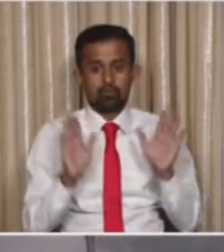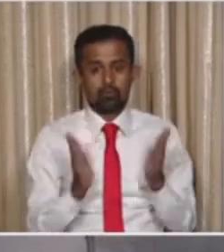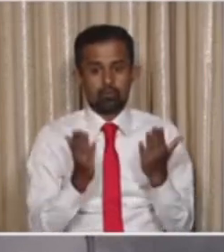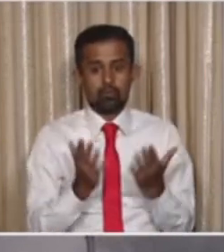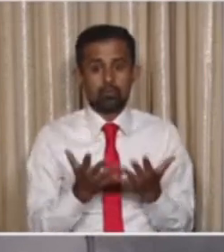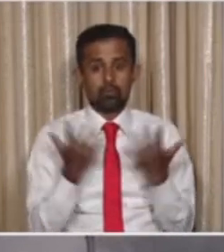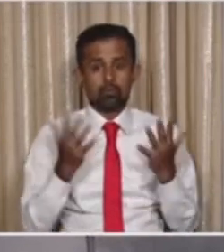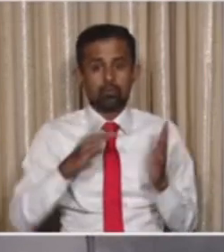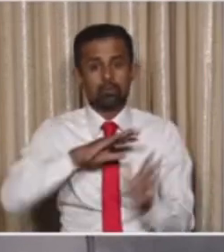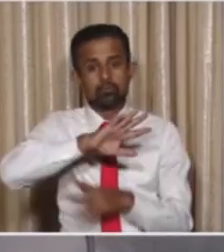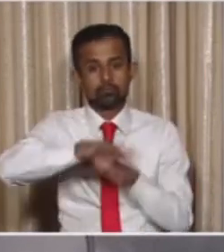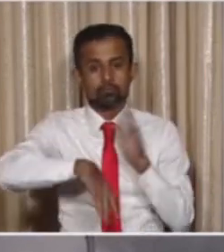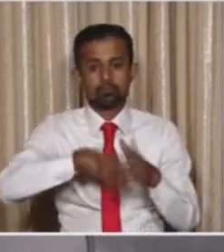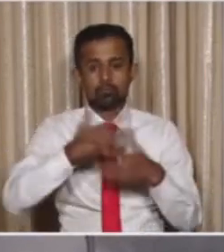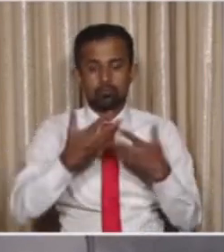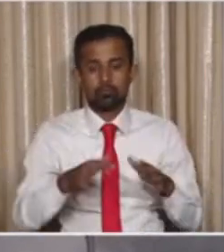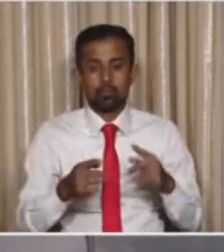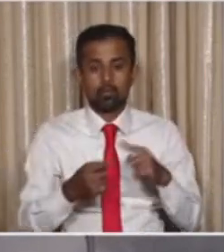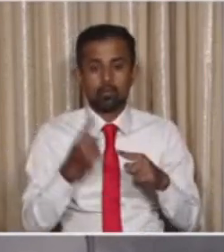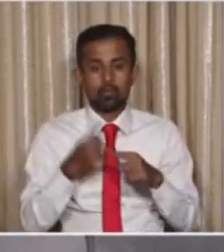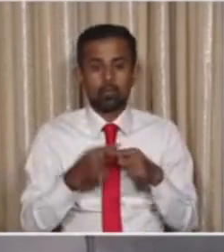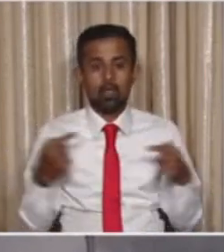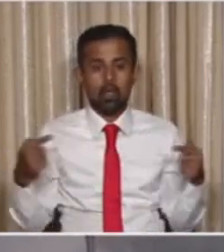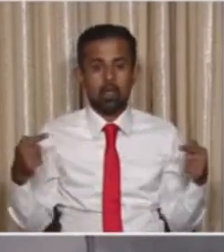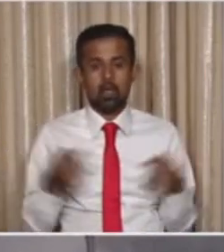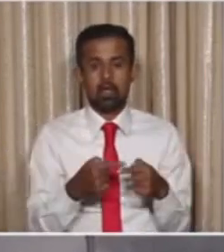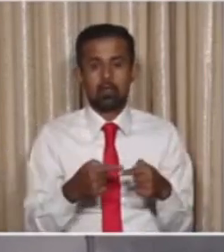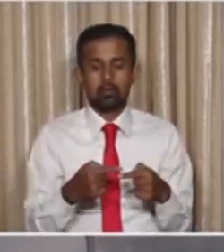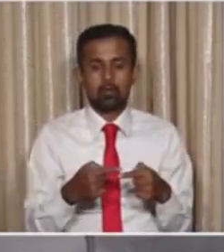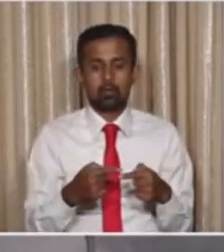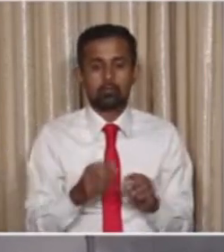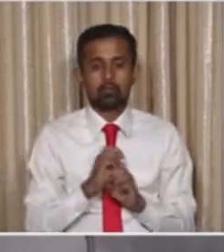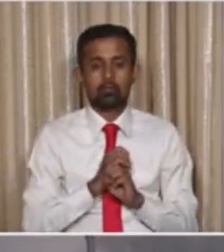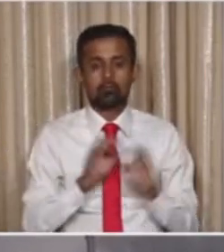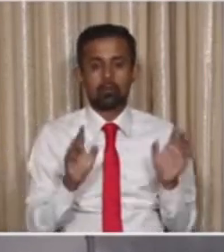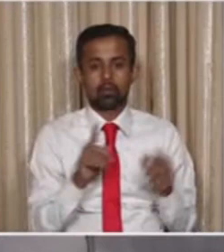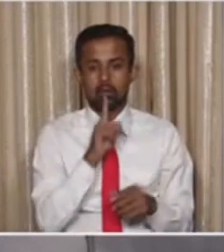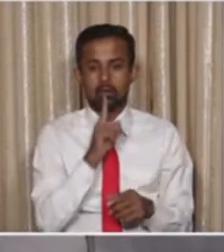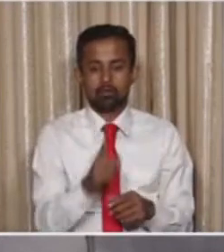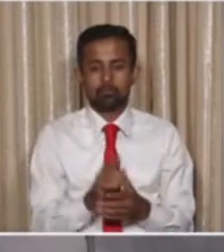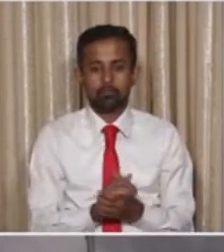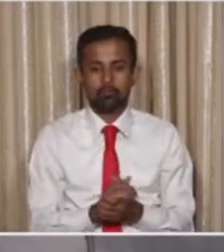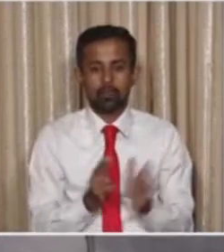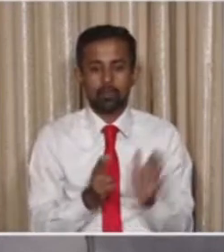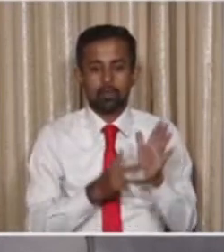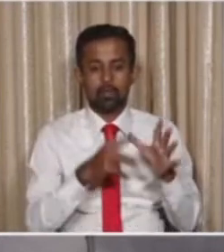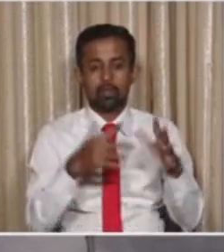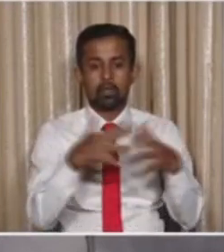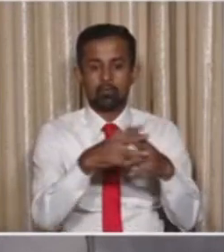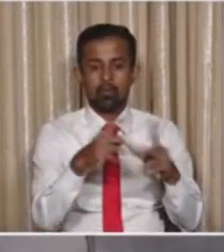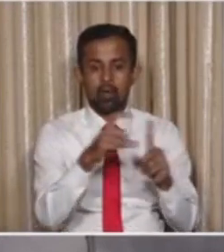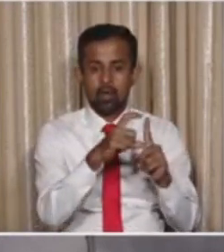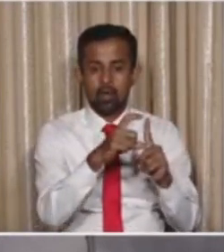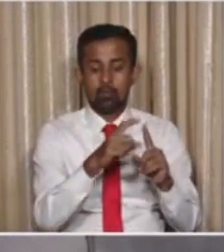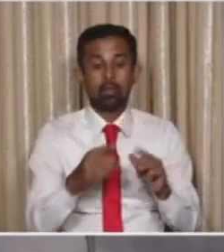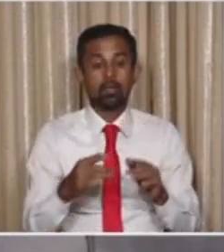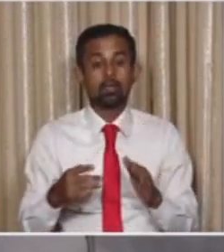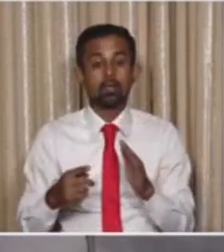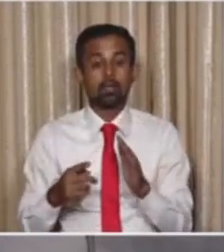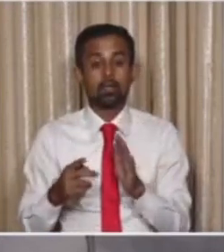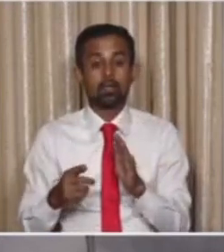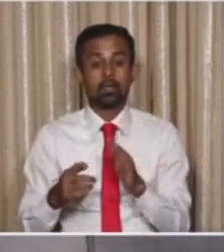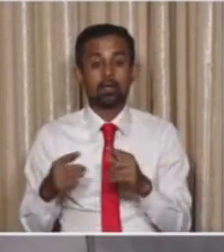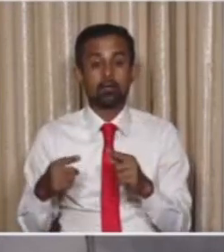දෙනෙක් පටලගෙන තිබෙන්නේ එක්ස්ප්‍රෙස් පර්ල් නැව සම්බන්ධයෙන් මේ ප්‍රකාශය කළා කියලා. නිව් ඩයමන්ඩ් නෞකාව හා එක්ස්ප්‍රෙස් පර්ල් නෞකාව කියලා